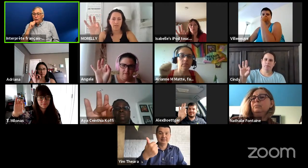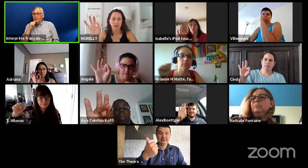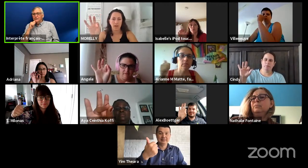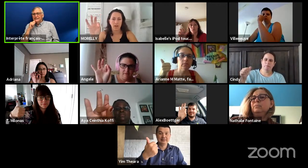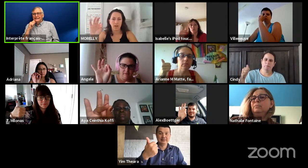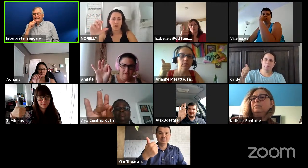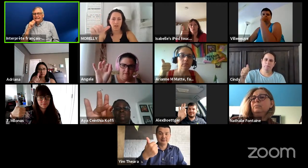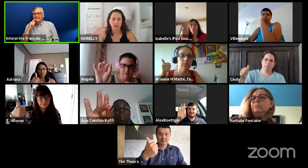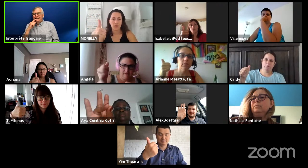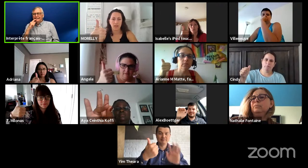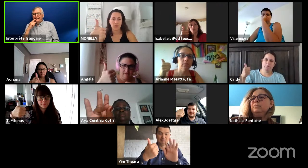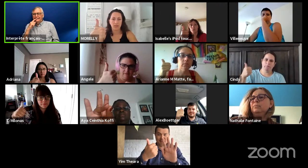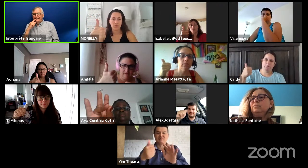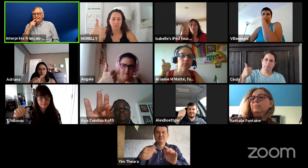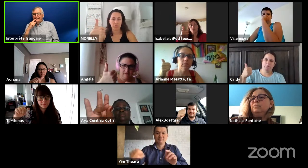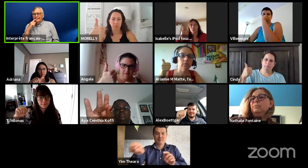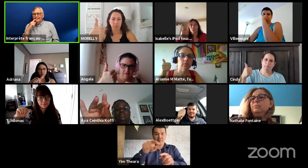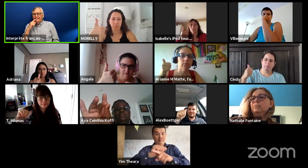9,